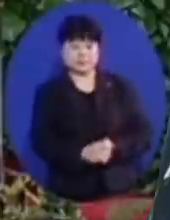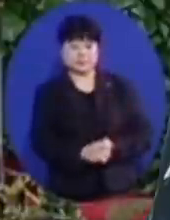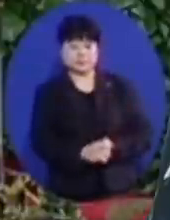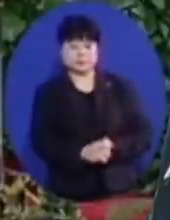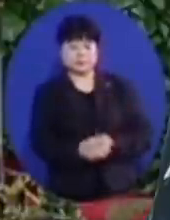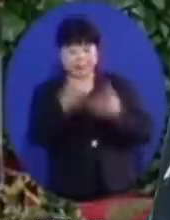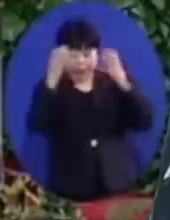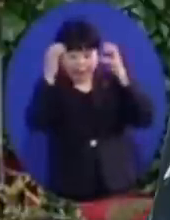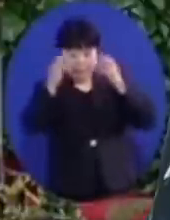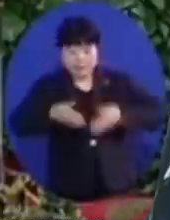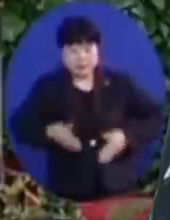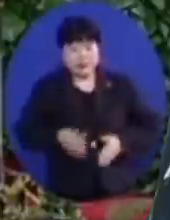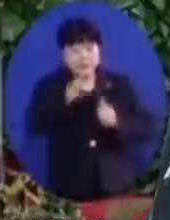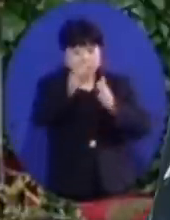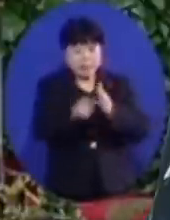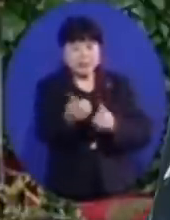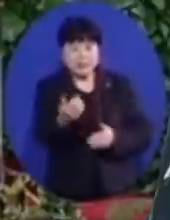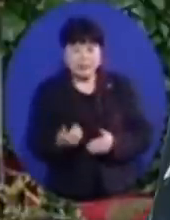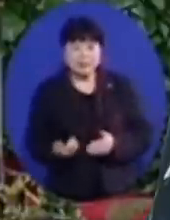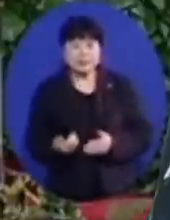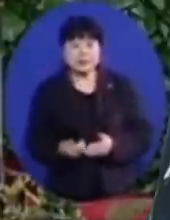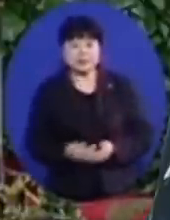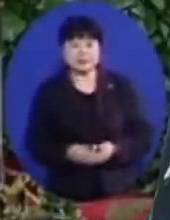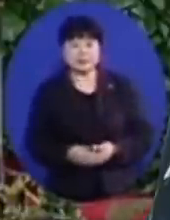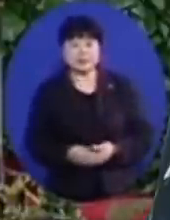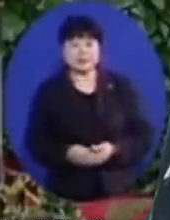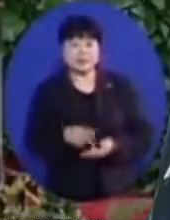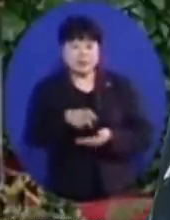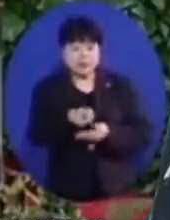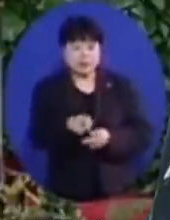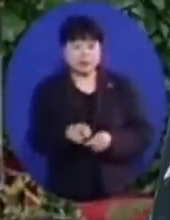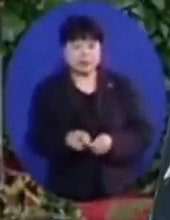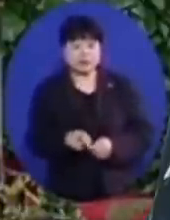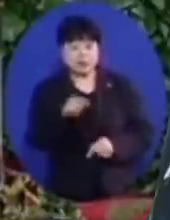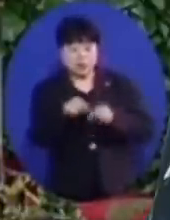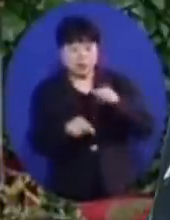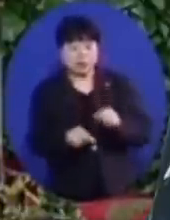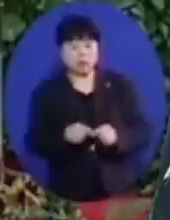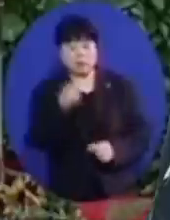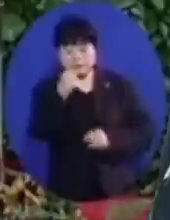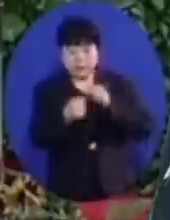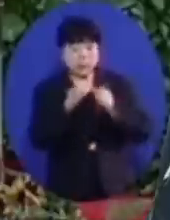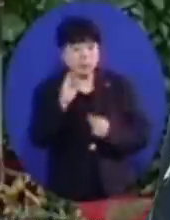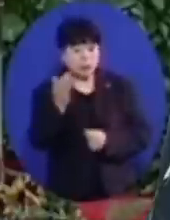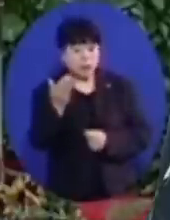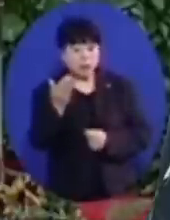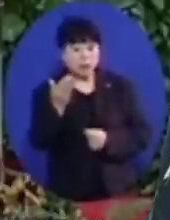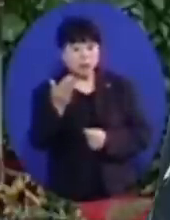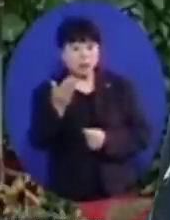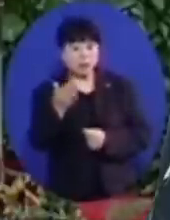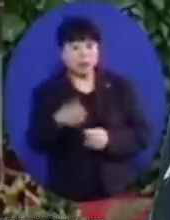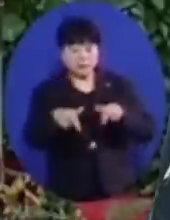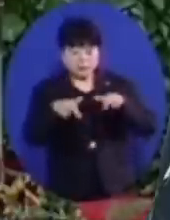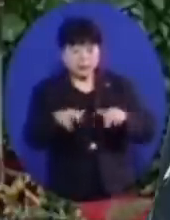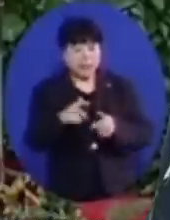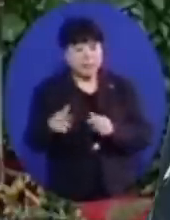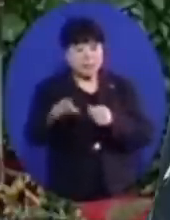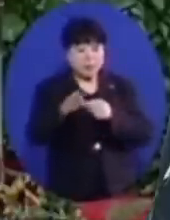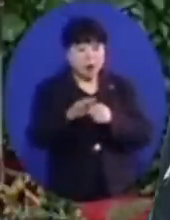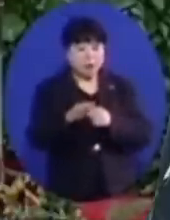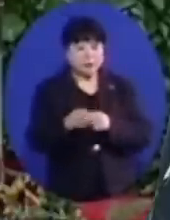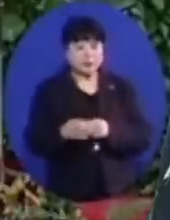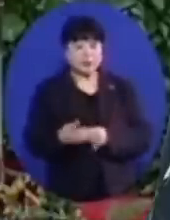어린아이는 태어날 때 이미 일어나 앉고 기고 쓰고 달리게 돼 있습니다 장애가